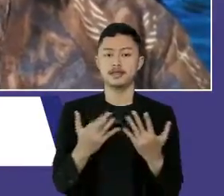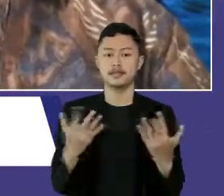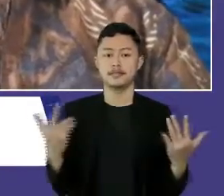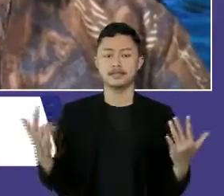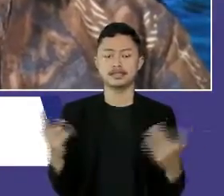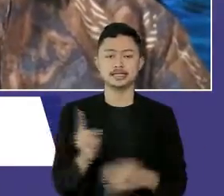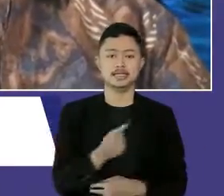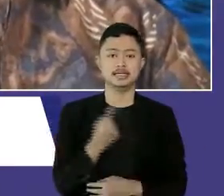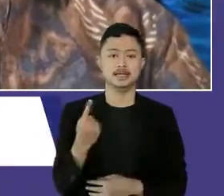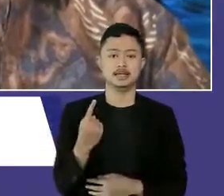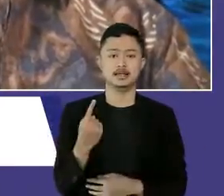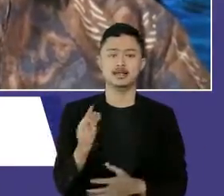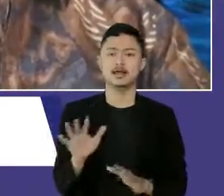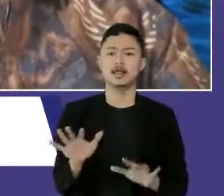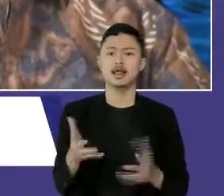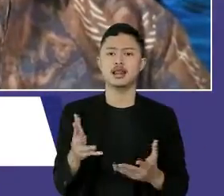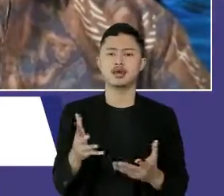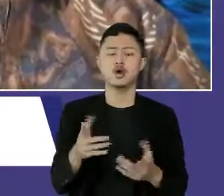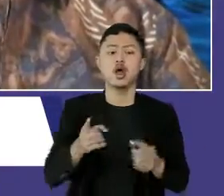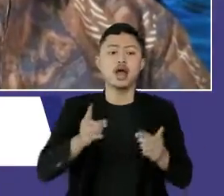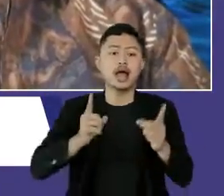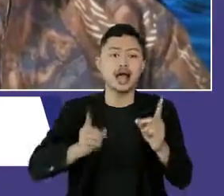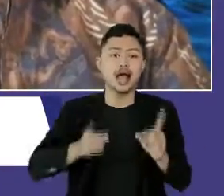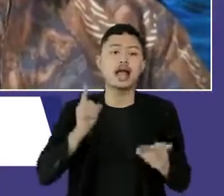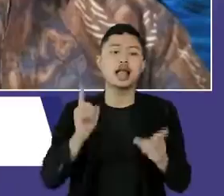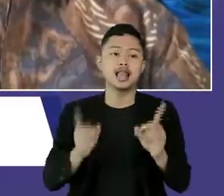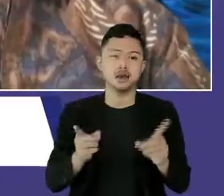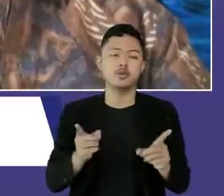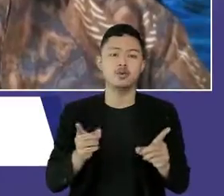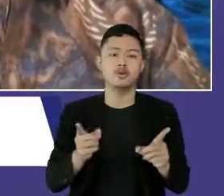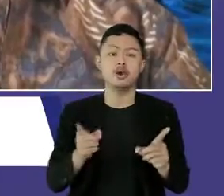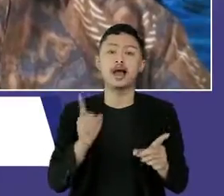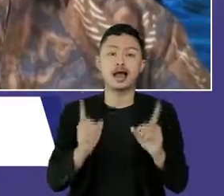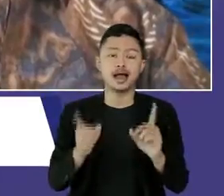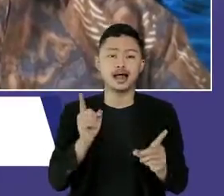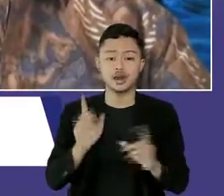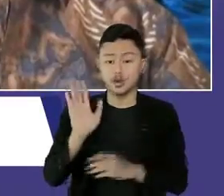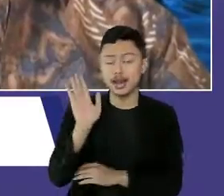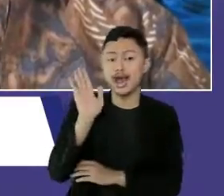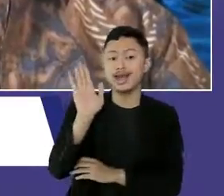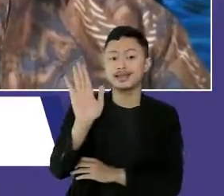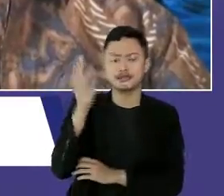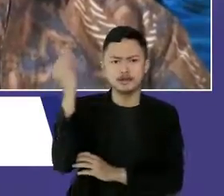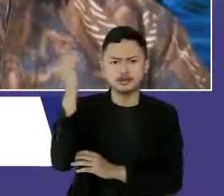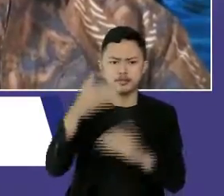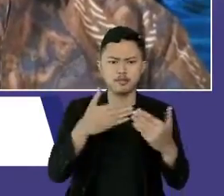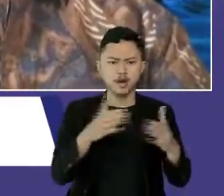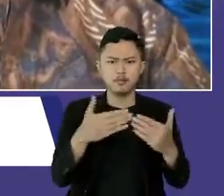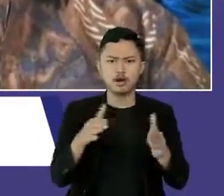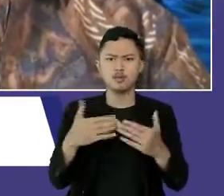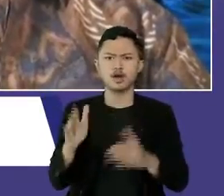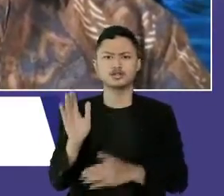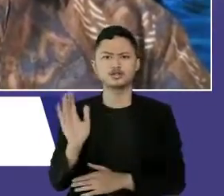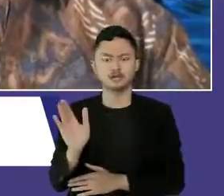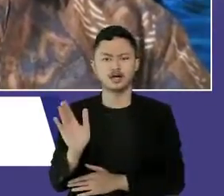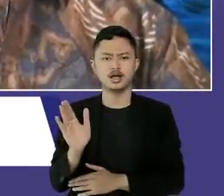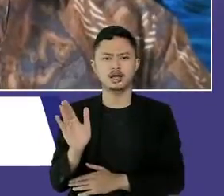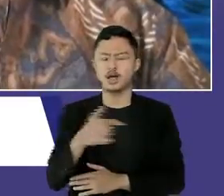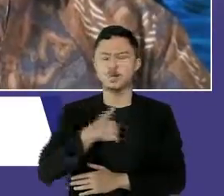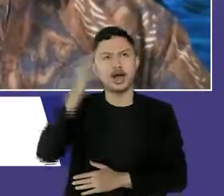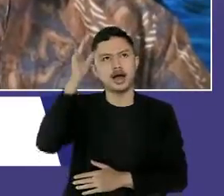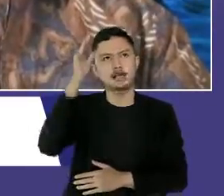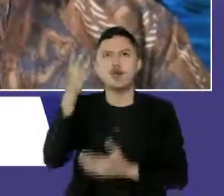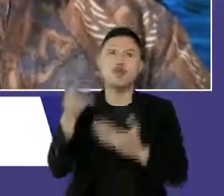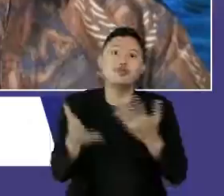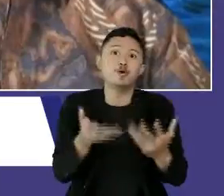masyarakat kita sendiri ya. Dan kemudian kalau memang sudah waktunya nanti pariwisata terbuka untuk negara-negara ini, saya nggak